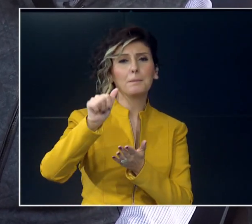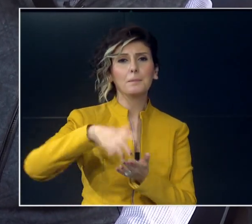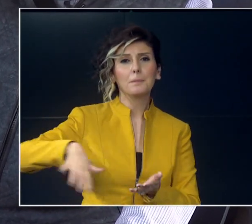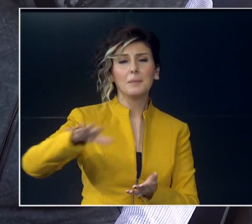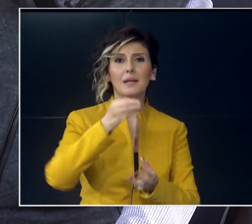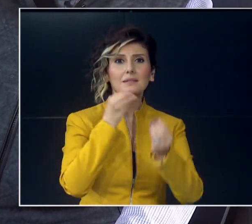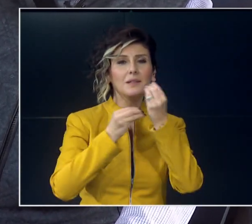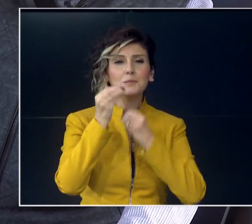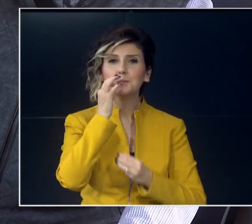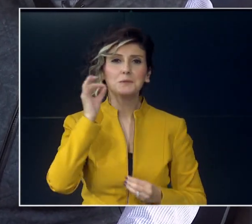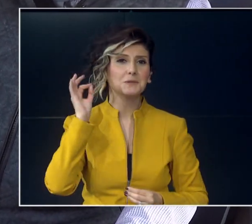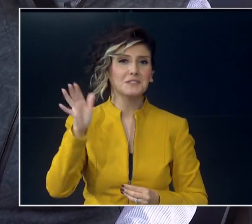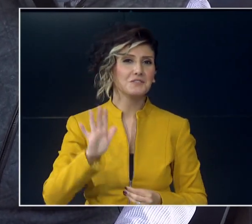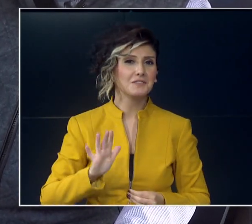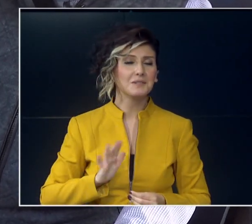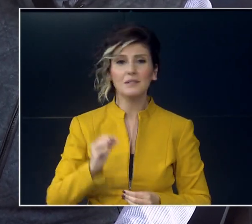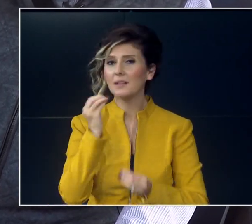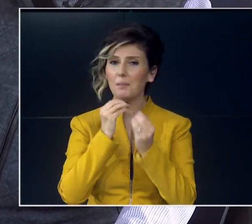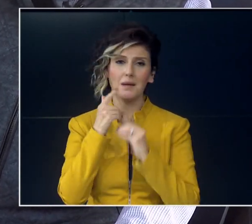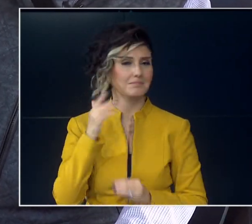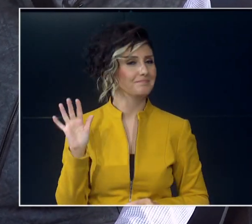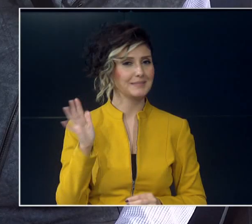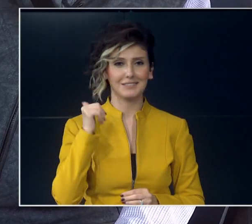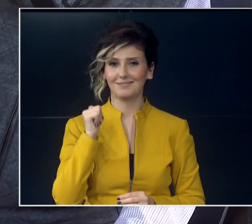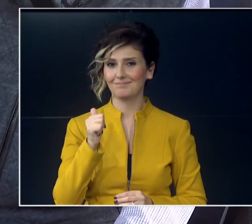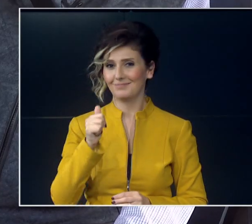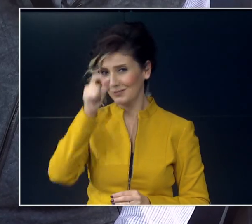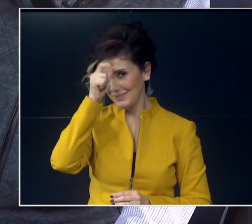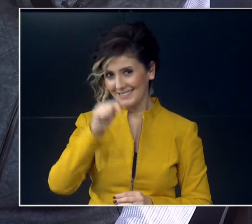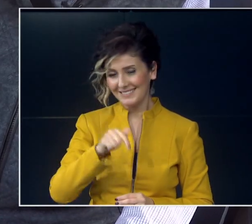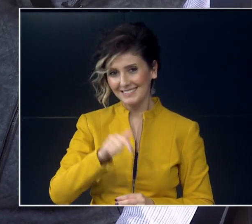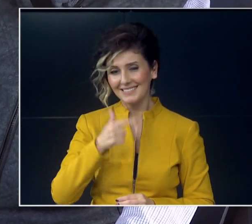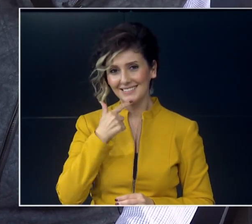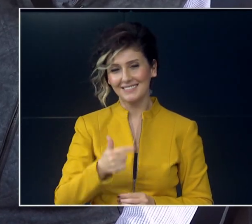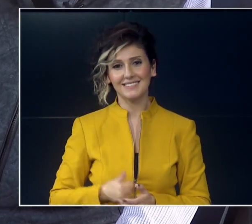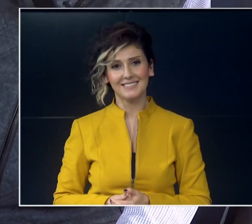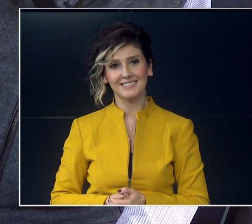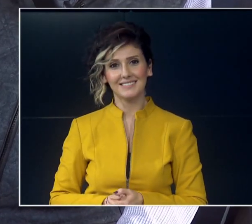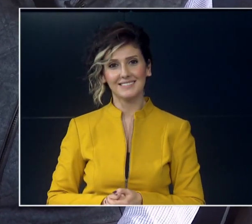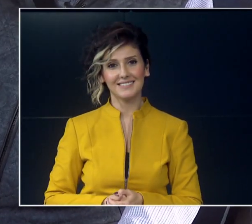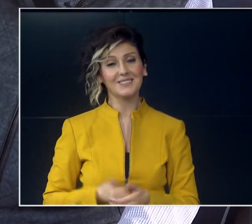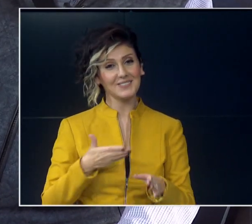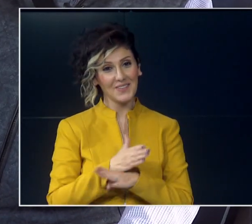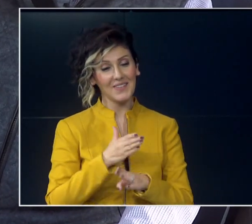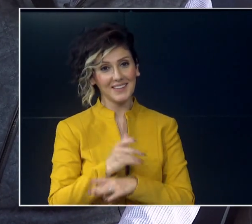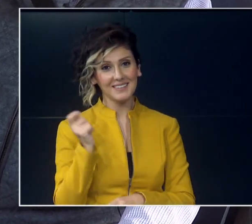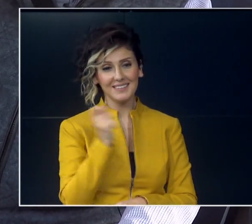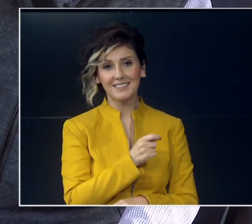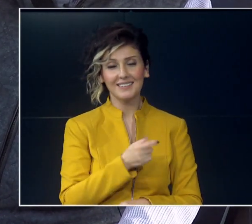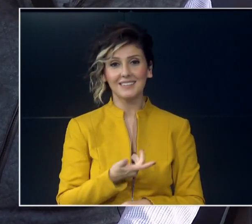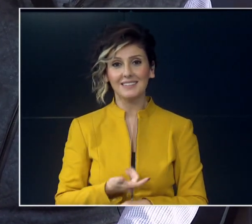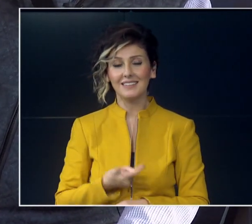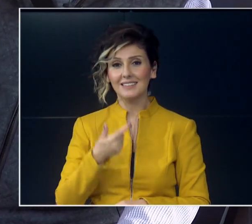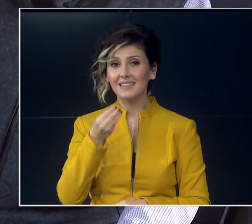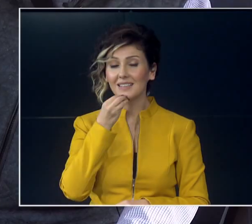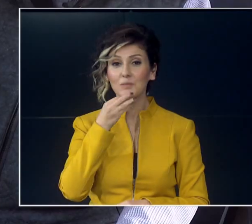muhteşem yemek de yiyorum. Yani çünkü yemek bambaşka bir şey ya Türkiye'de. Doğru. Ya Hollanda'nın yemeği o kadar